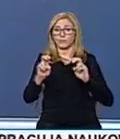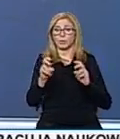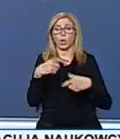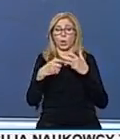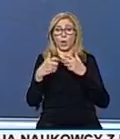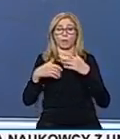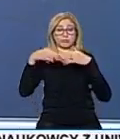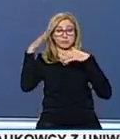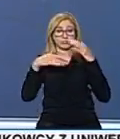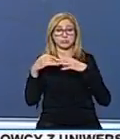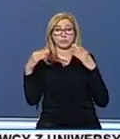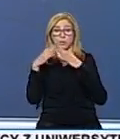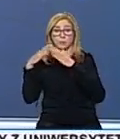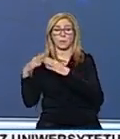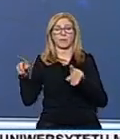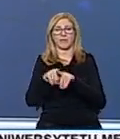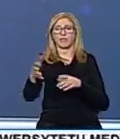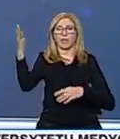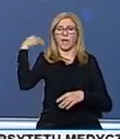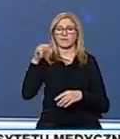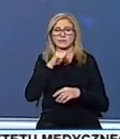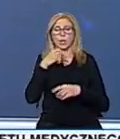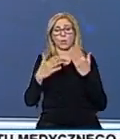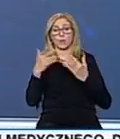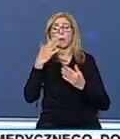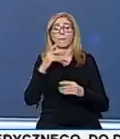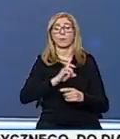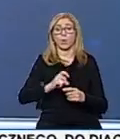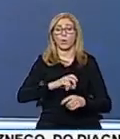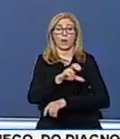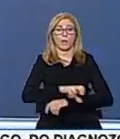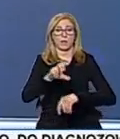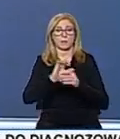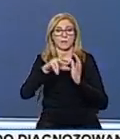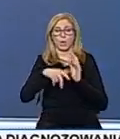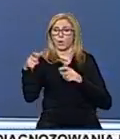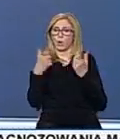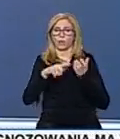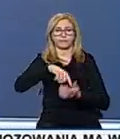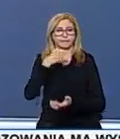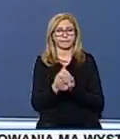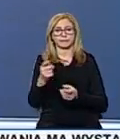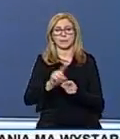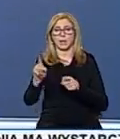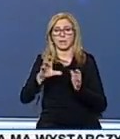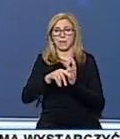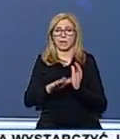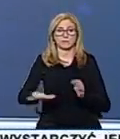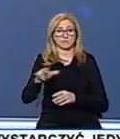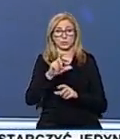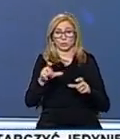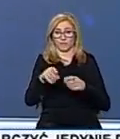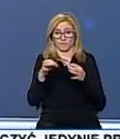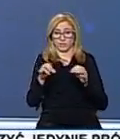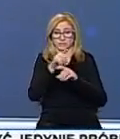osiedla, ale również te zbudowane wiele lat temu. Biuro Architekta Miasta już pracuje nad kodeksem krajobrazowym. Czy będzie w nim zakaz